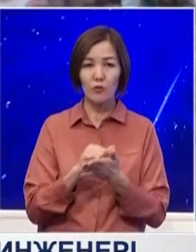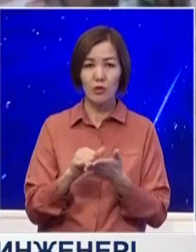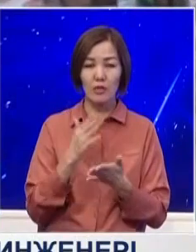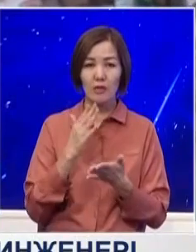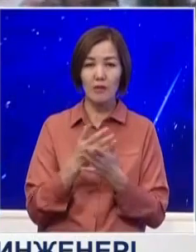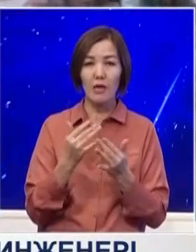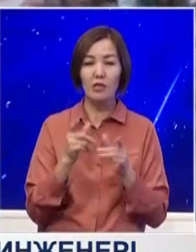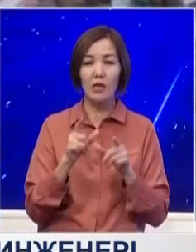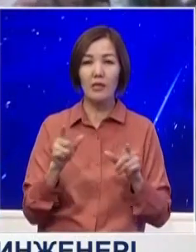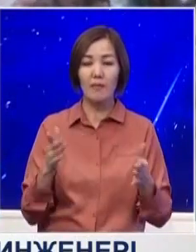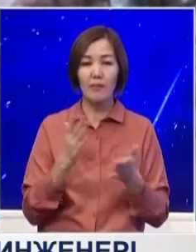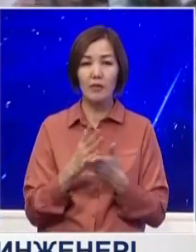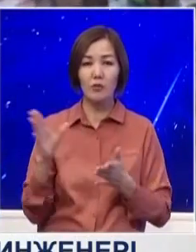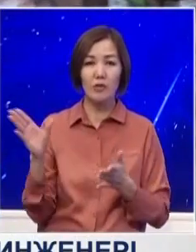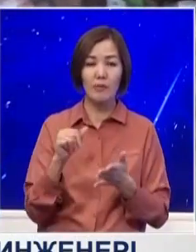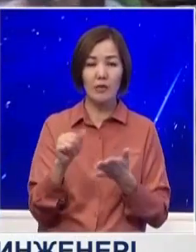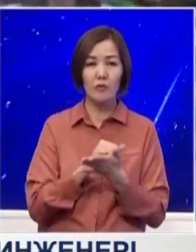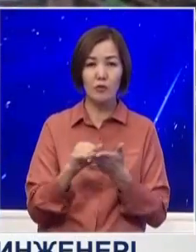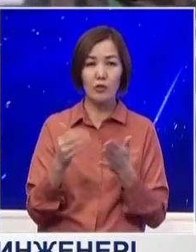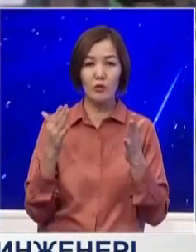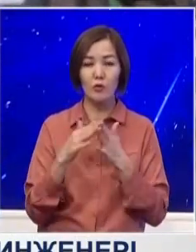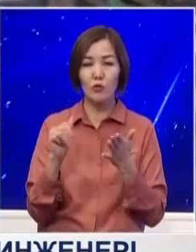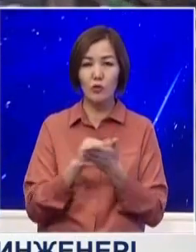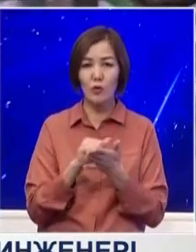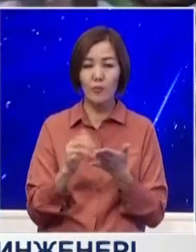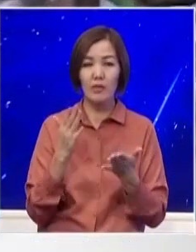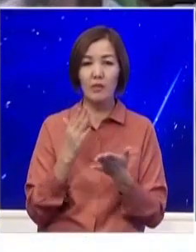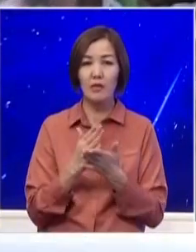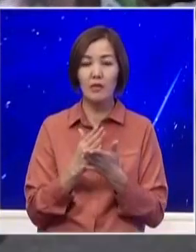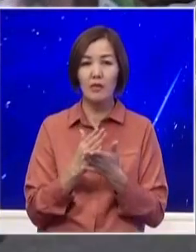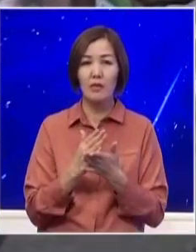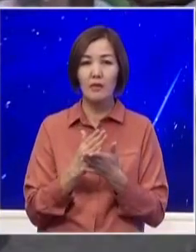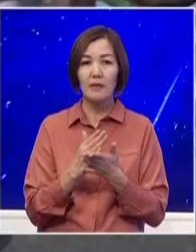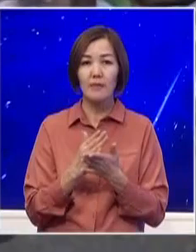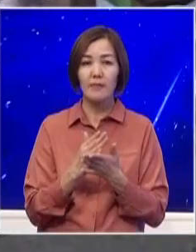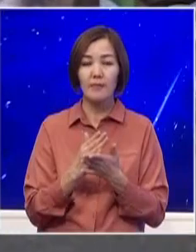отбасымызда қанша мүше бар, сөткердің құжаты, үйіміздің документі, құжаттары,